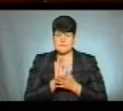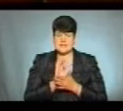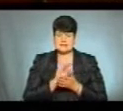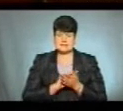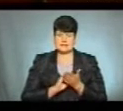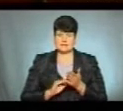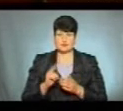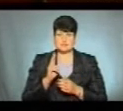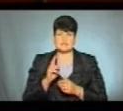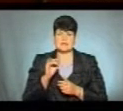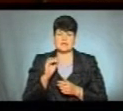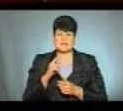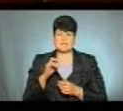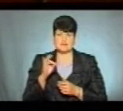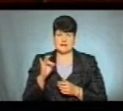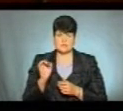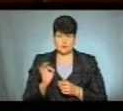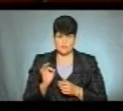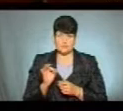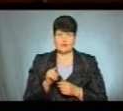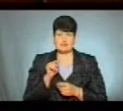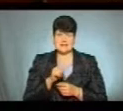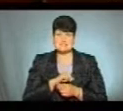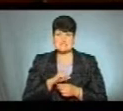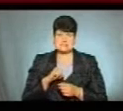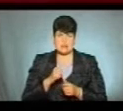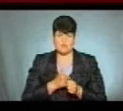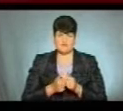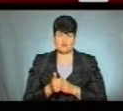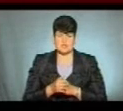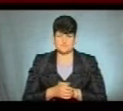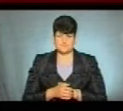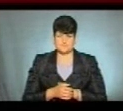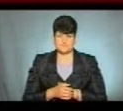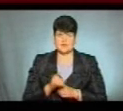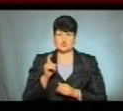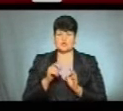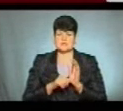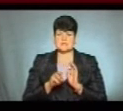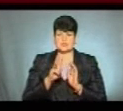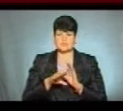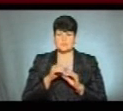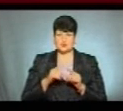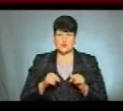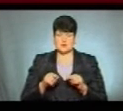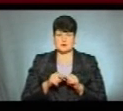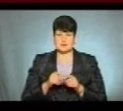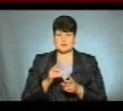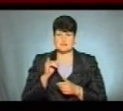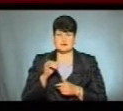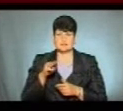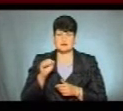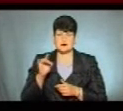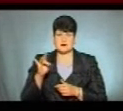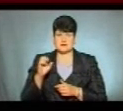ЦВК Костянтин Хівренко. Вони – самовисуванці. На 163-му виборчому окрузі балотується Іван